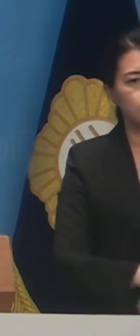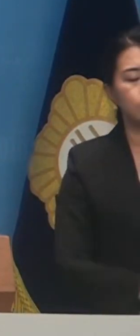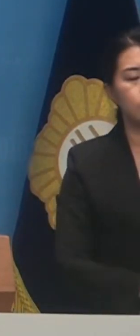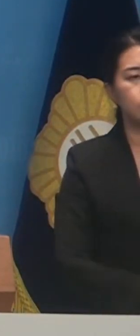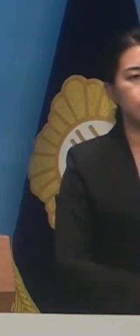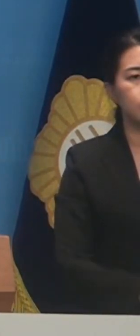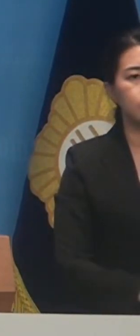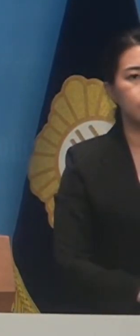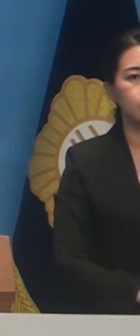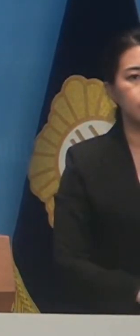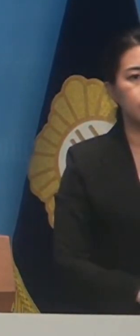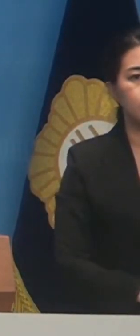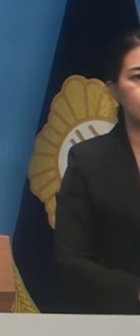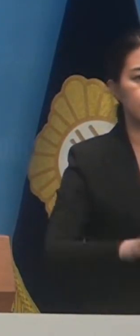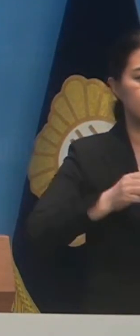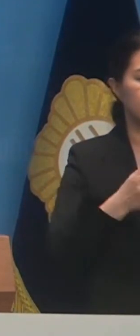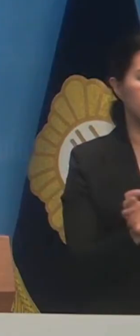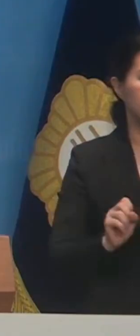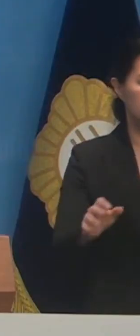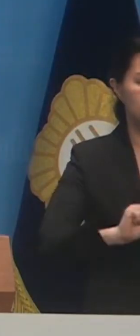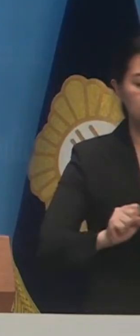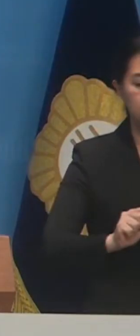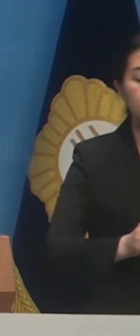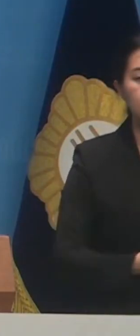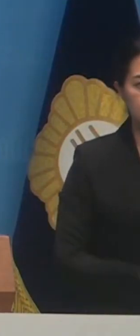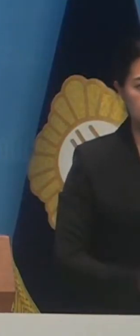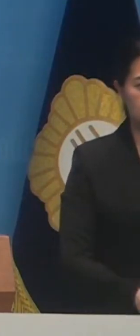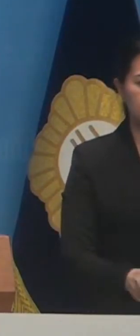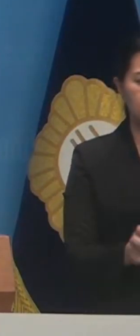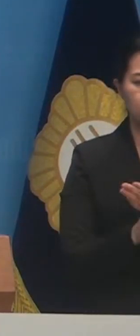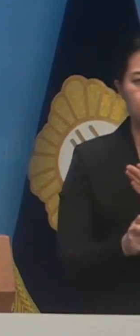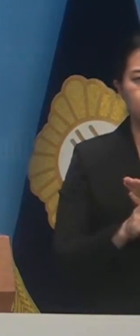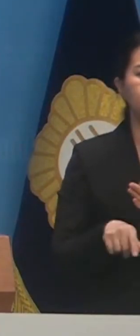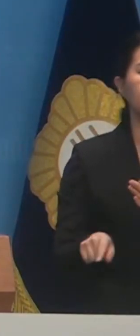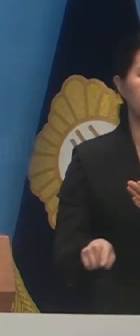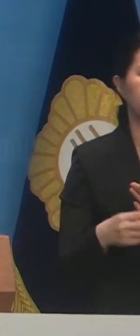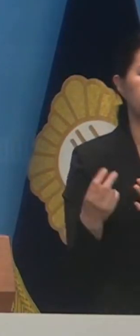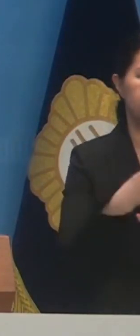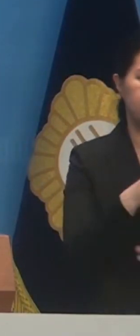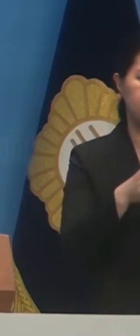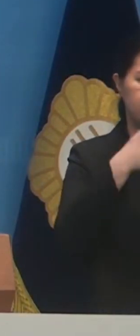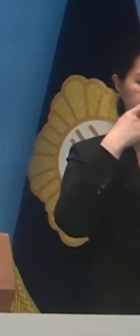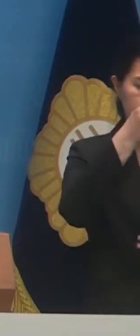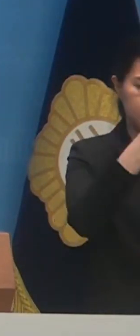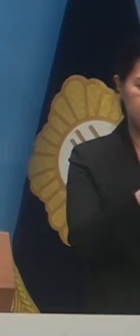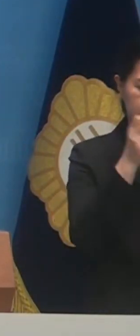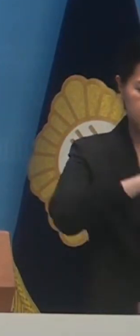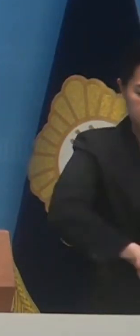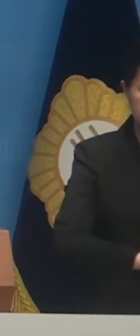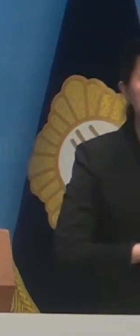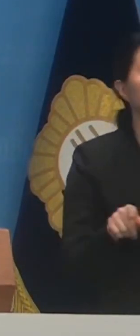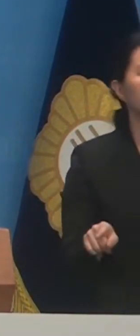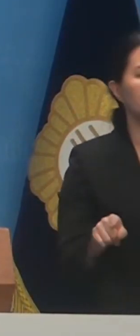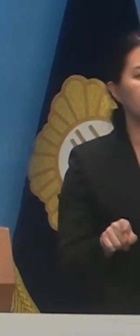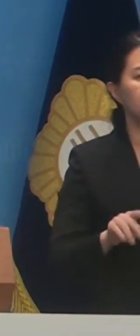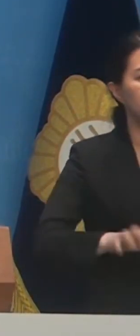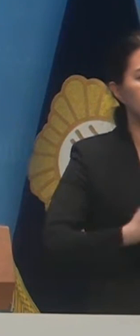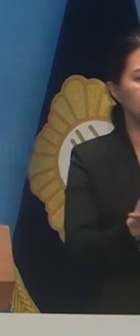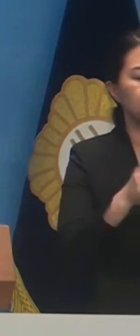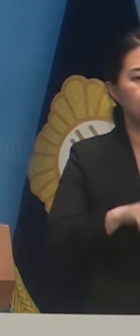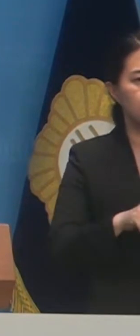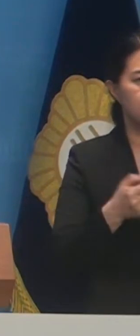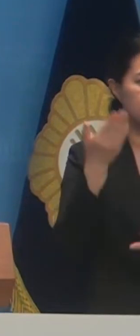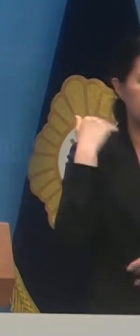증명합니다. 국민의힘 해체행동은 불법하고 위헌적인 개헌에 대한